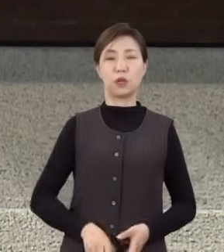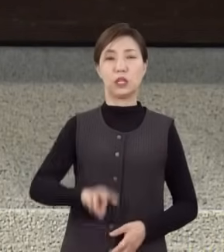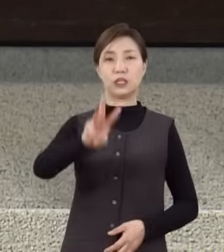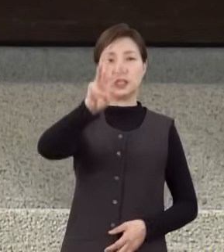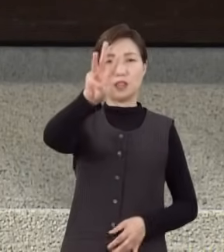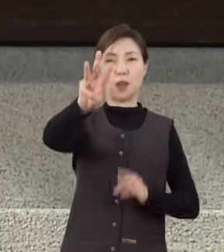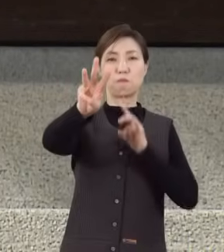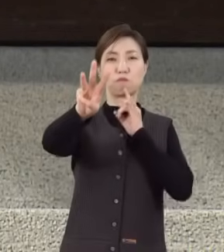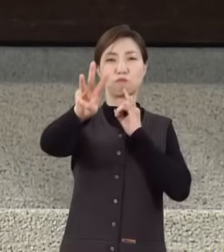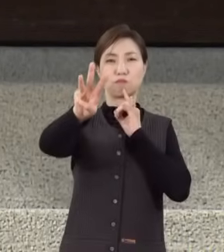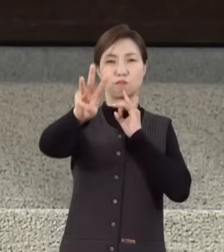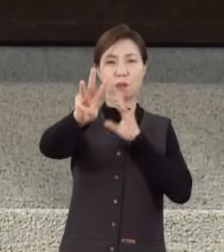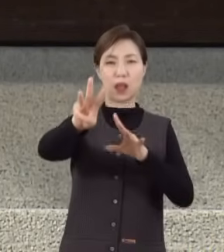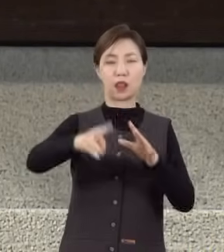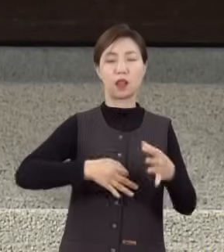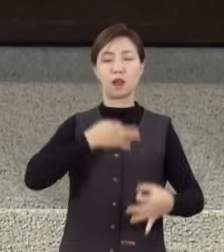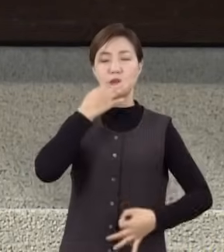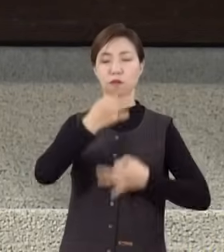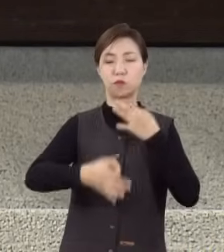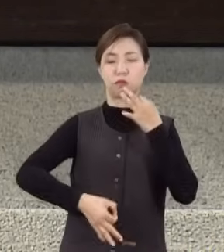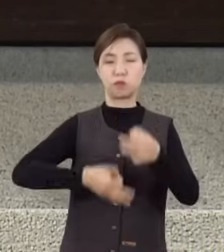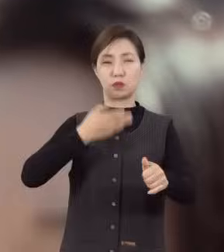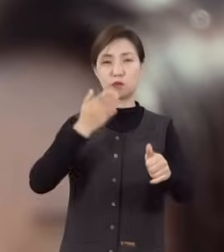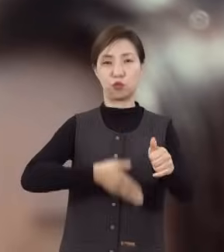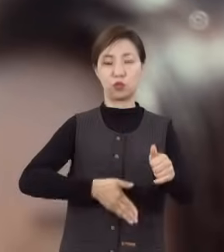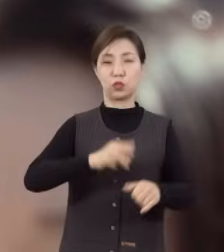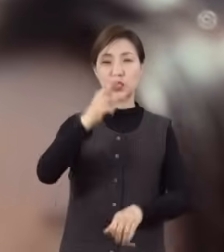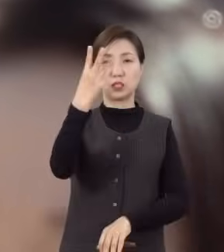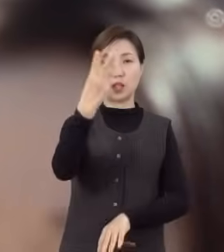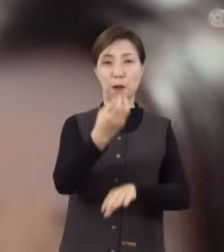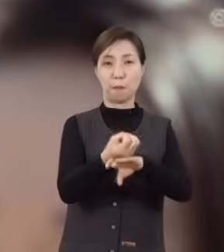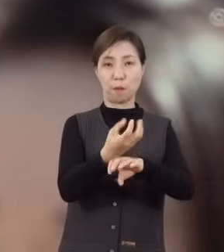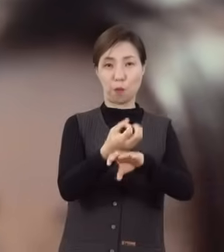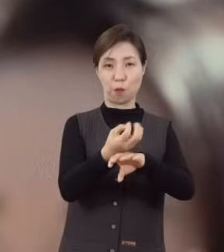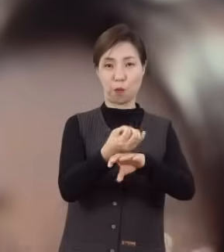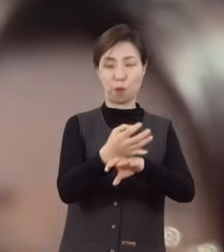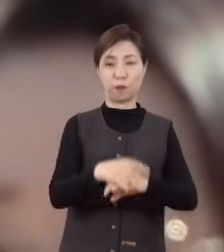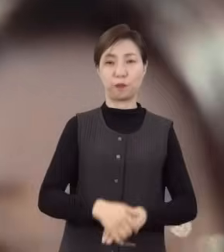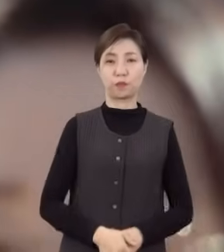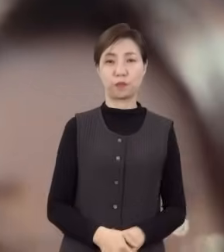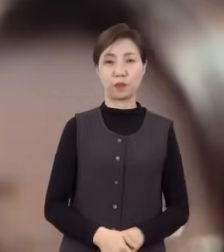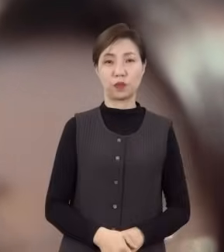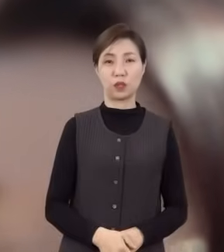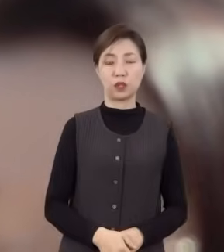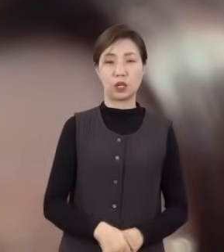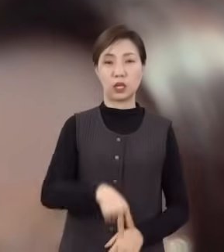불법 승 삼보를 염하십시오. 자, 따로 해서 삼귀.